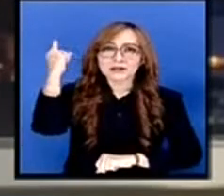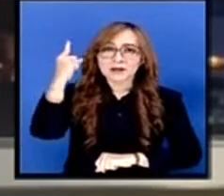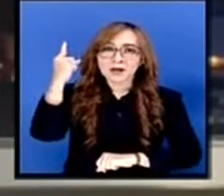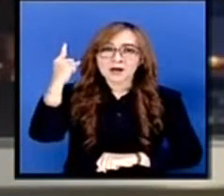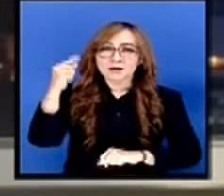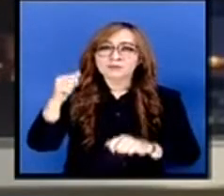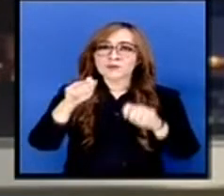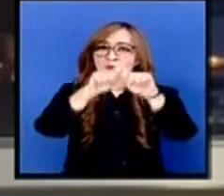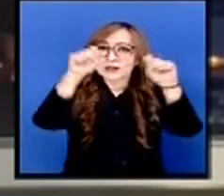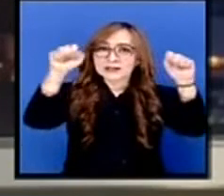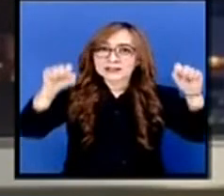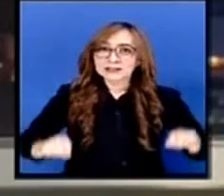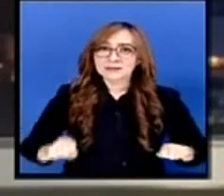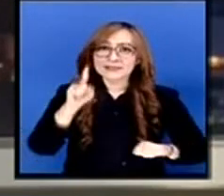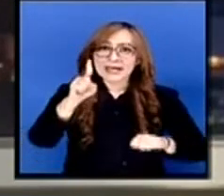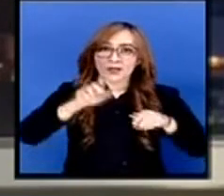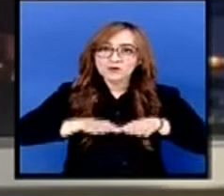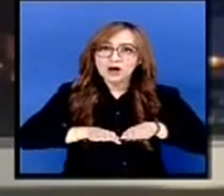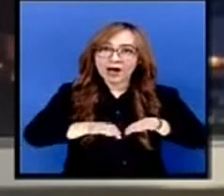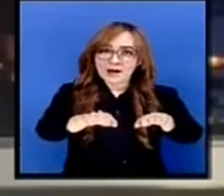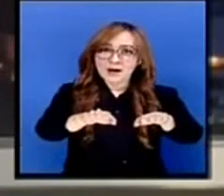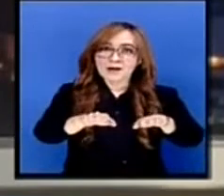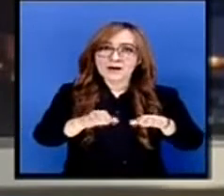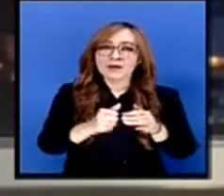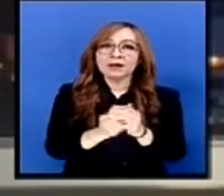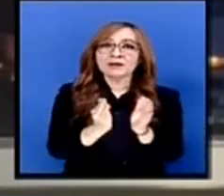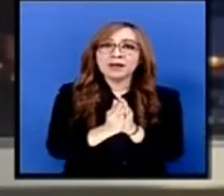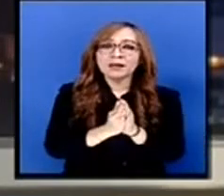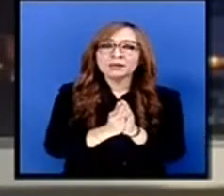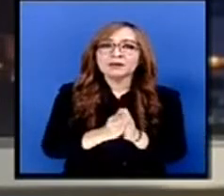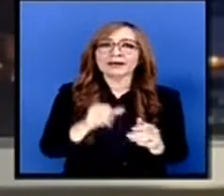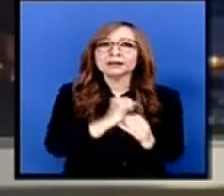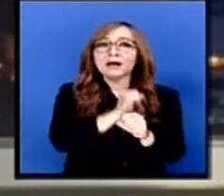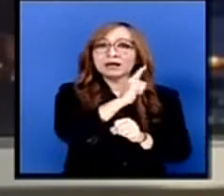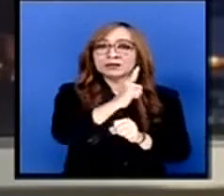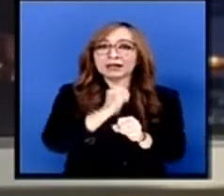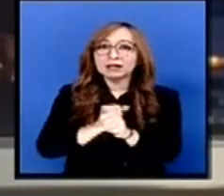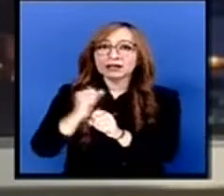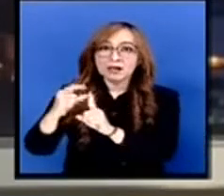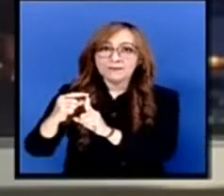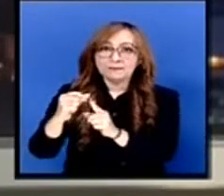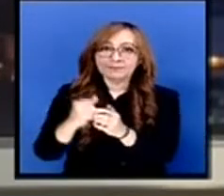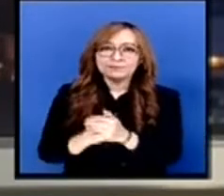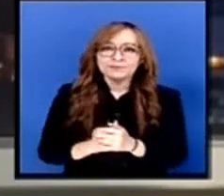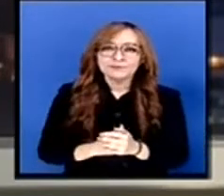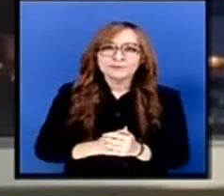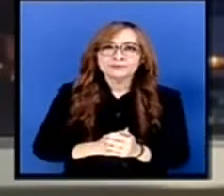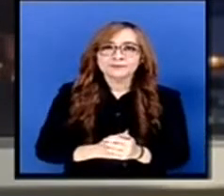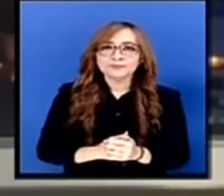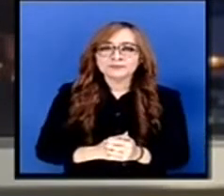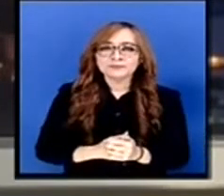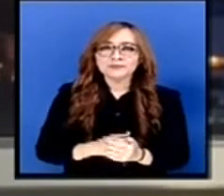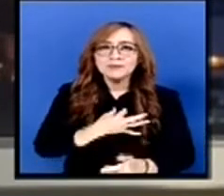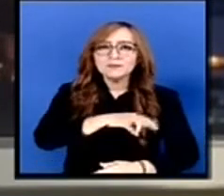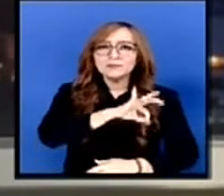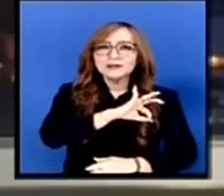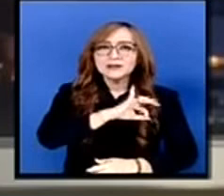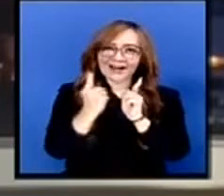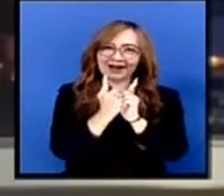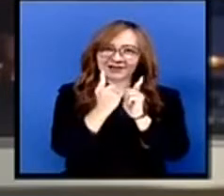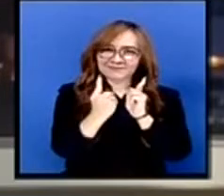memperlakukan rekayasa sistem satu arah atau one way, serta aturan ganjil genap. Berikut pernyataan Presiden Republik Indonesia, Joko